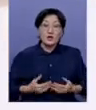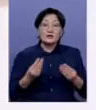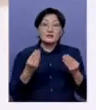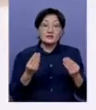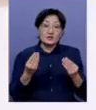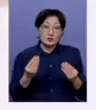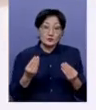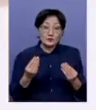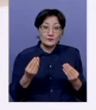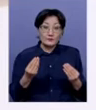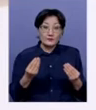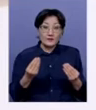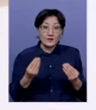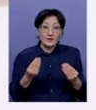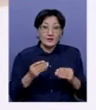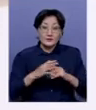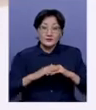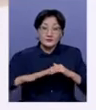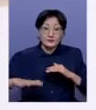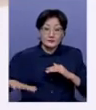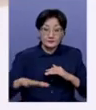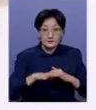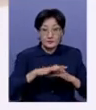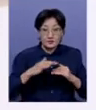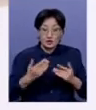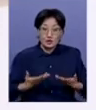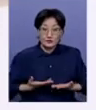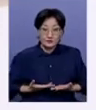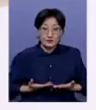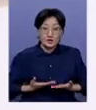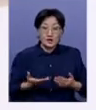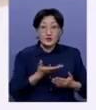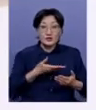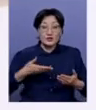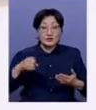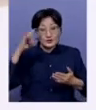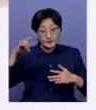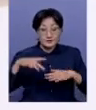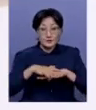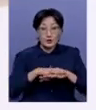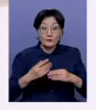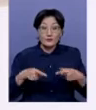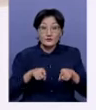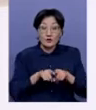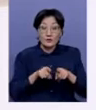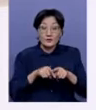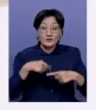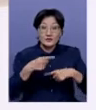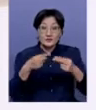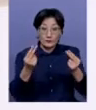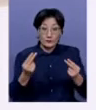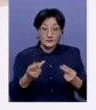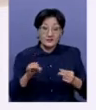красоту, степи, жизни нашего народа, вот в таких деталях, что